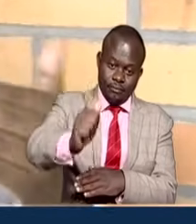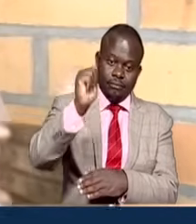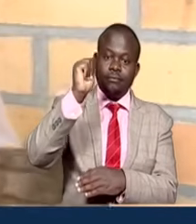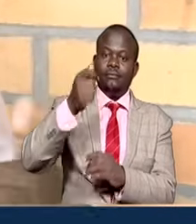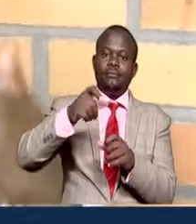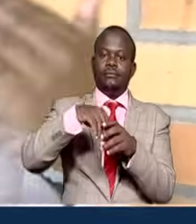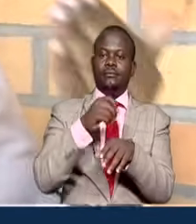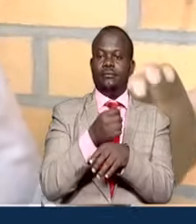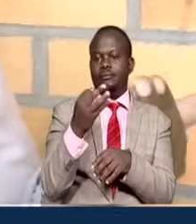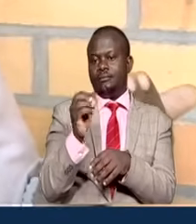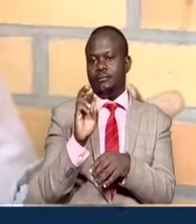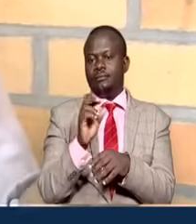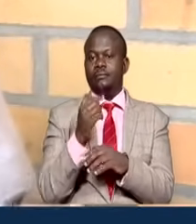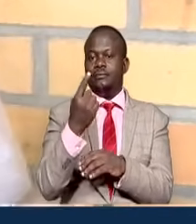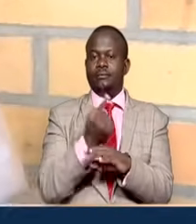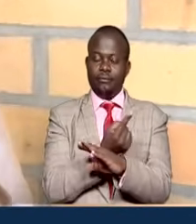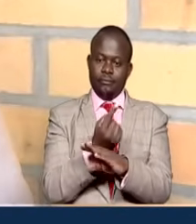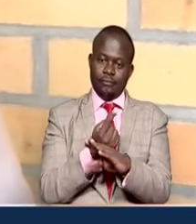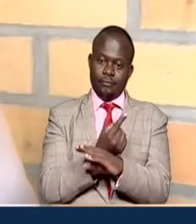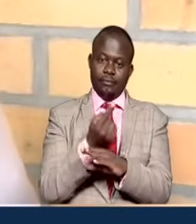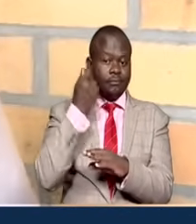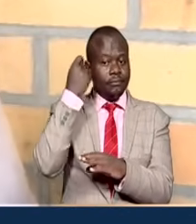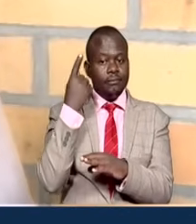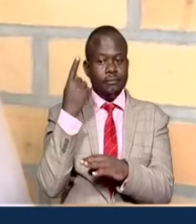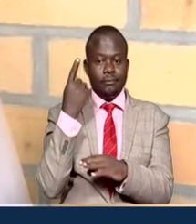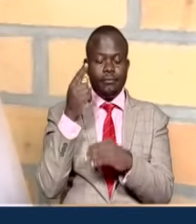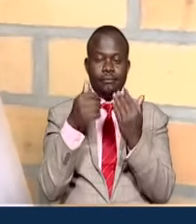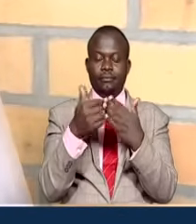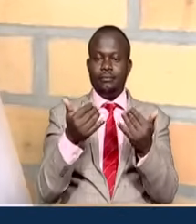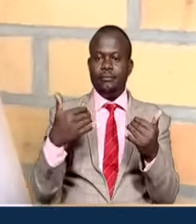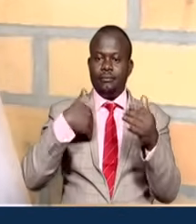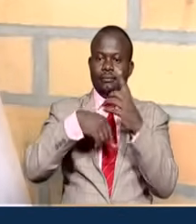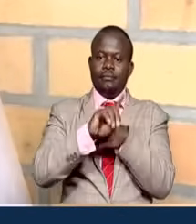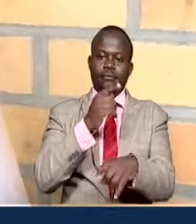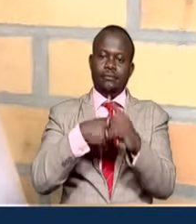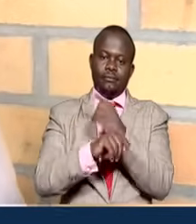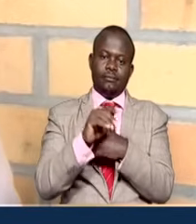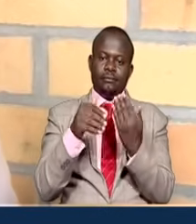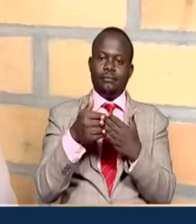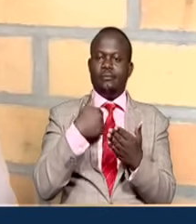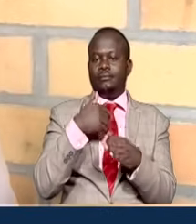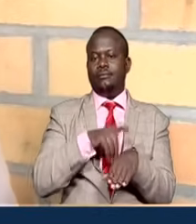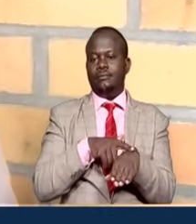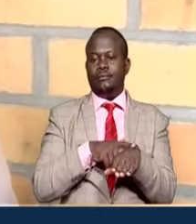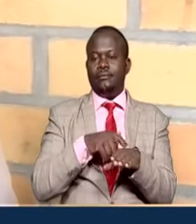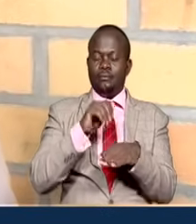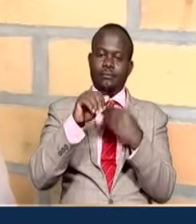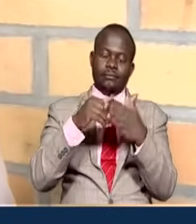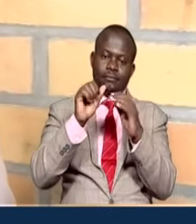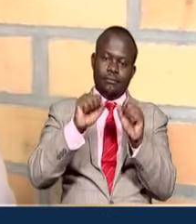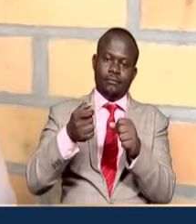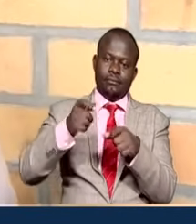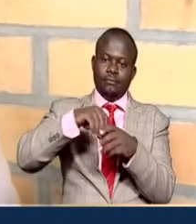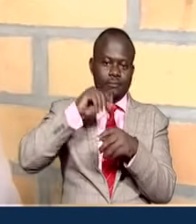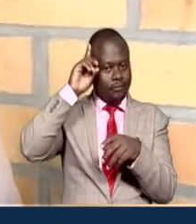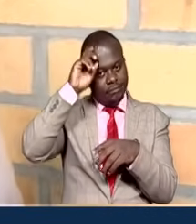babongeraho iminota 30 cyangwa isaha. Birumvikana ko umwana ufite ubumuga agira igihe cyo kuba yakongera